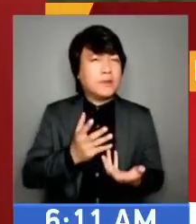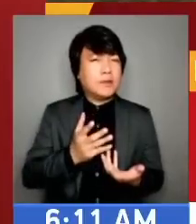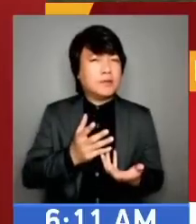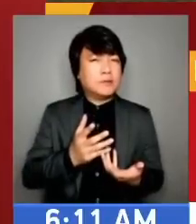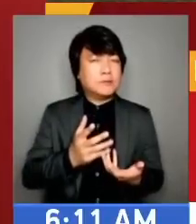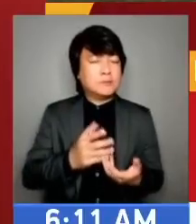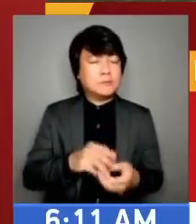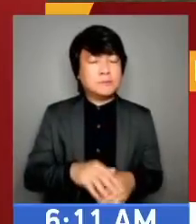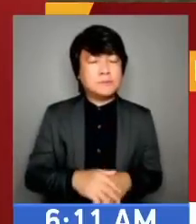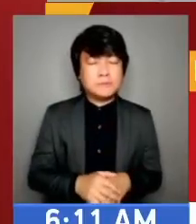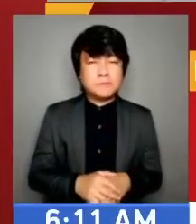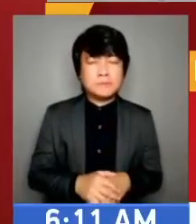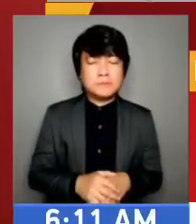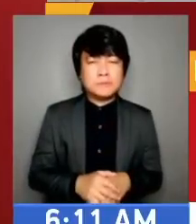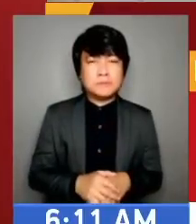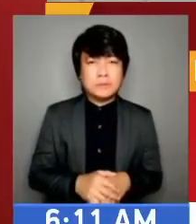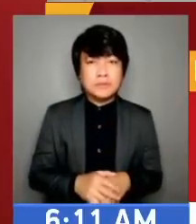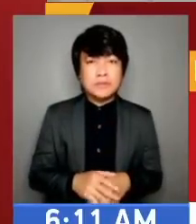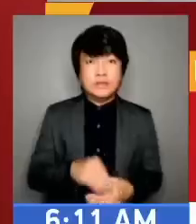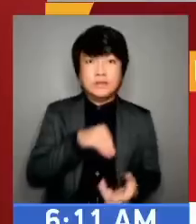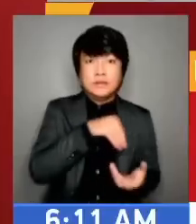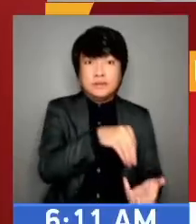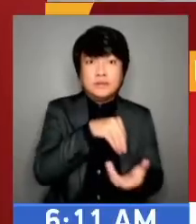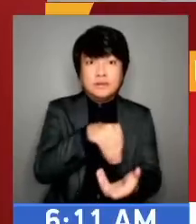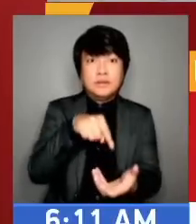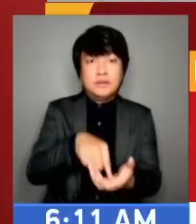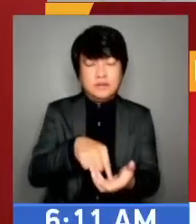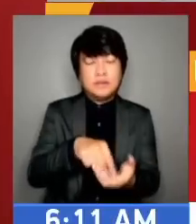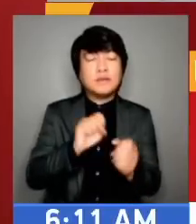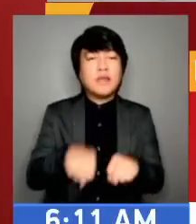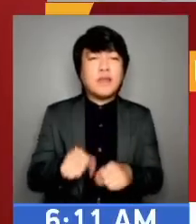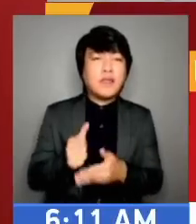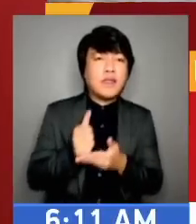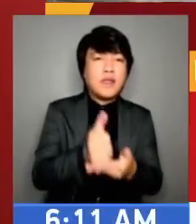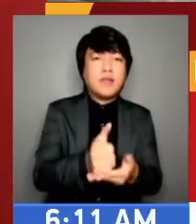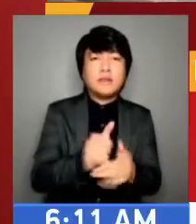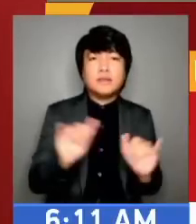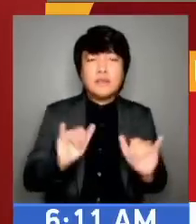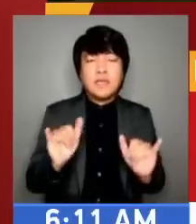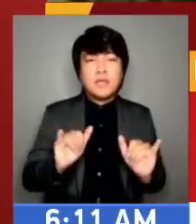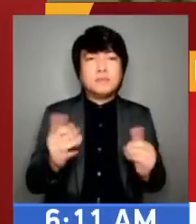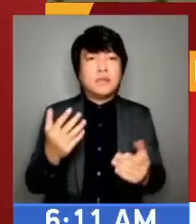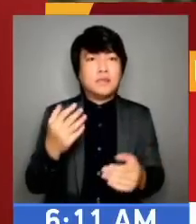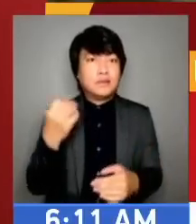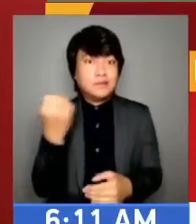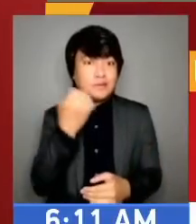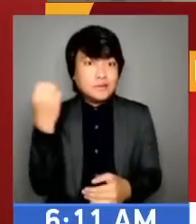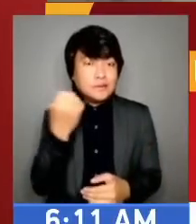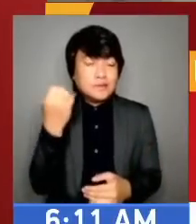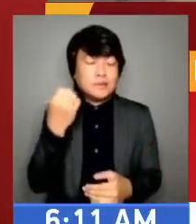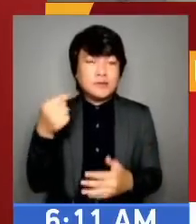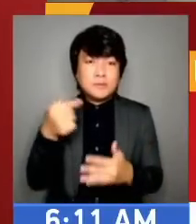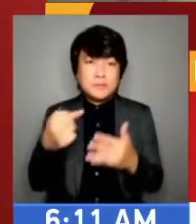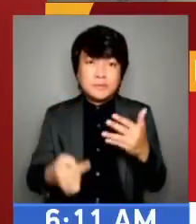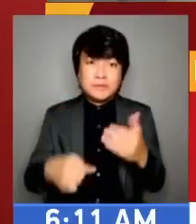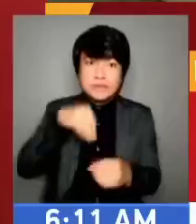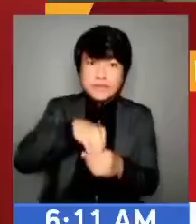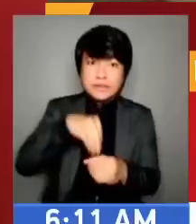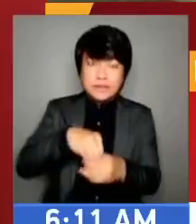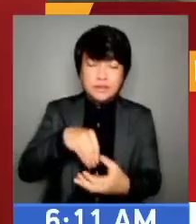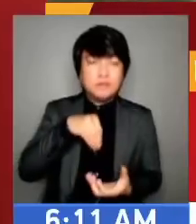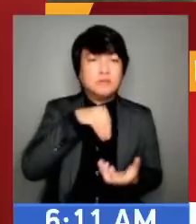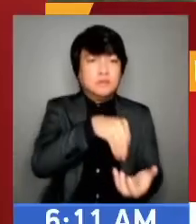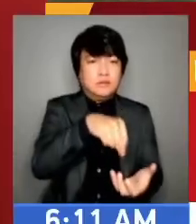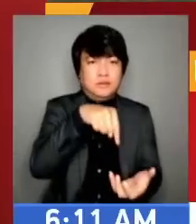yung mga family kits natin, yung mga hygiene kits natin, yung mga sleeping kits na pinamamahagi po natin.